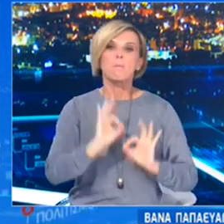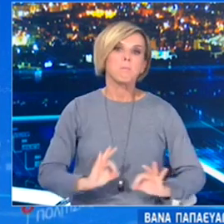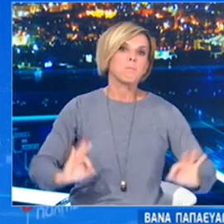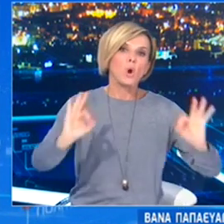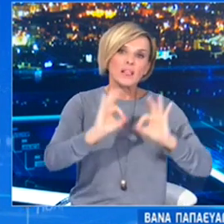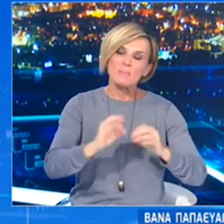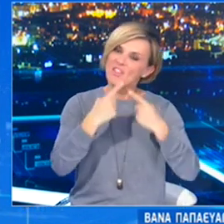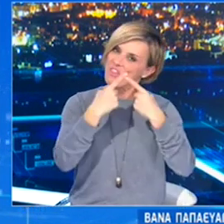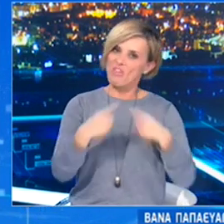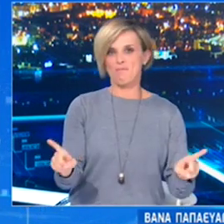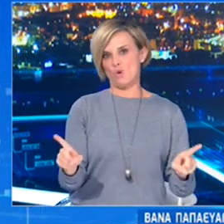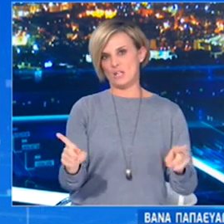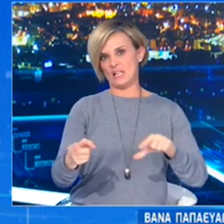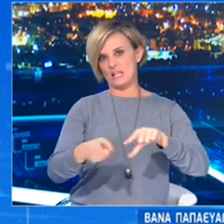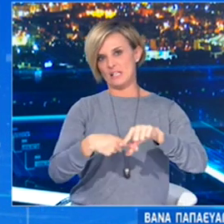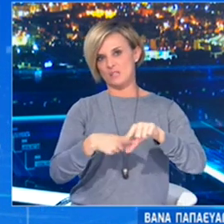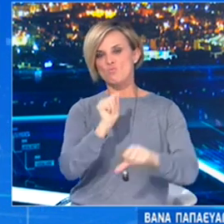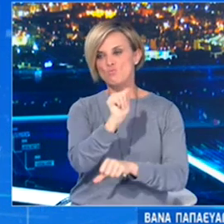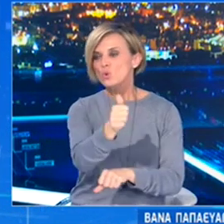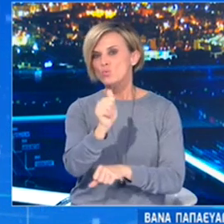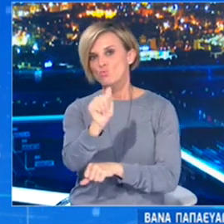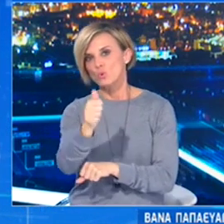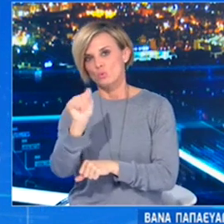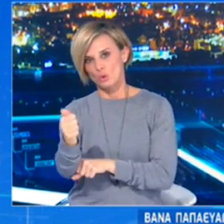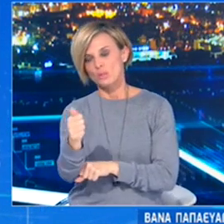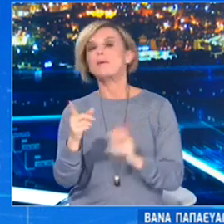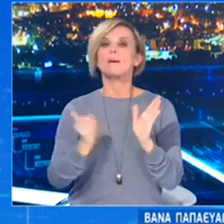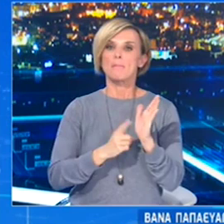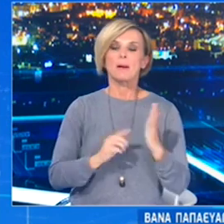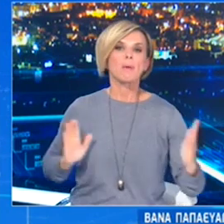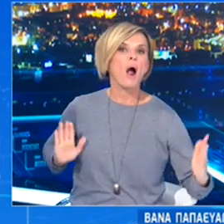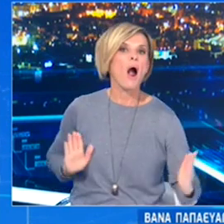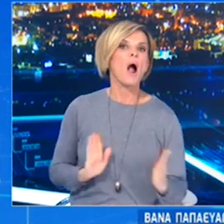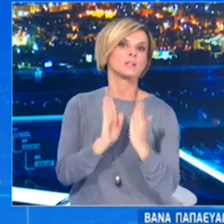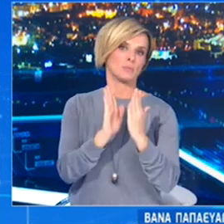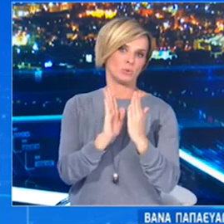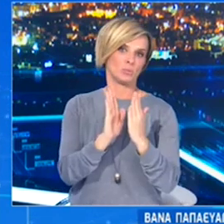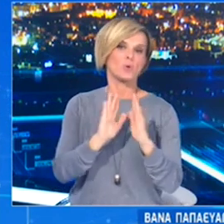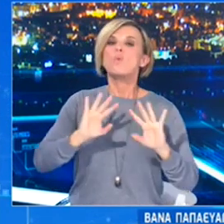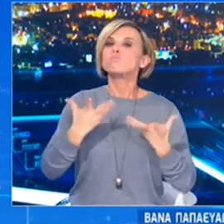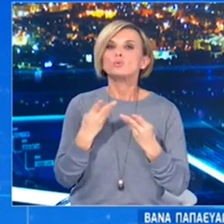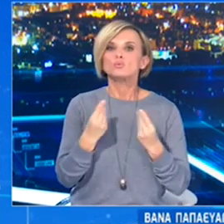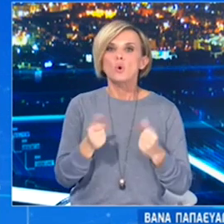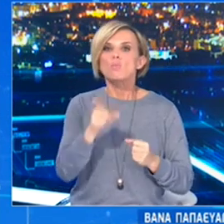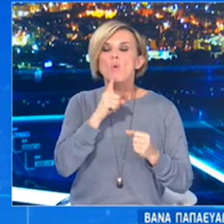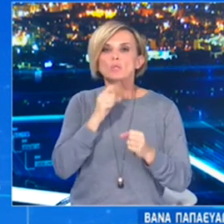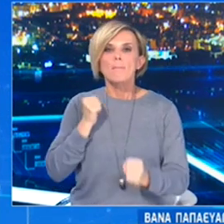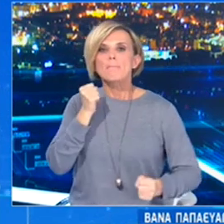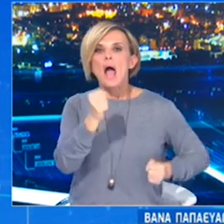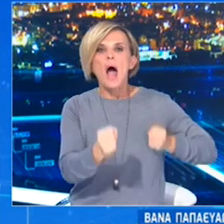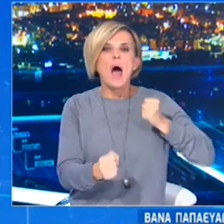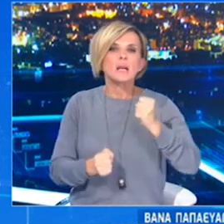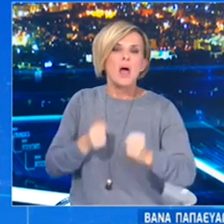στεναχωρεί πολύ. Η αντιμετώπιση αυτής της πανδημίας αποτελεί ένα μαραθώνιο. Ναι, γεννύουμε ένα